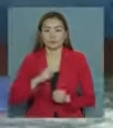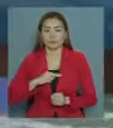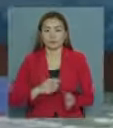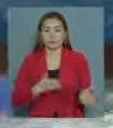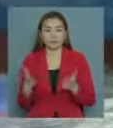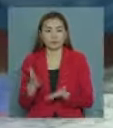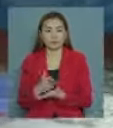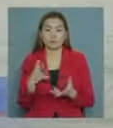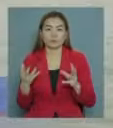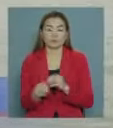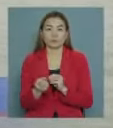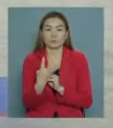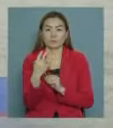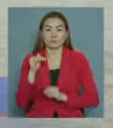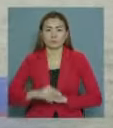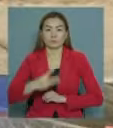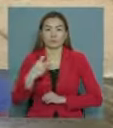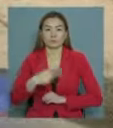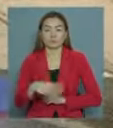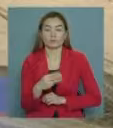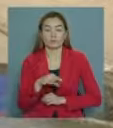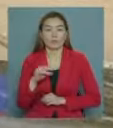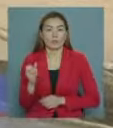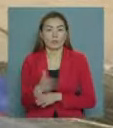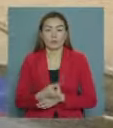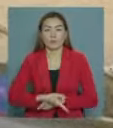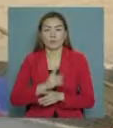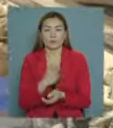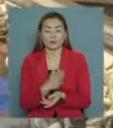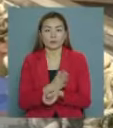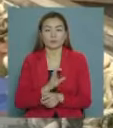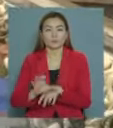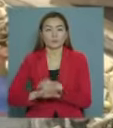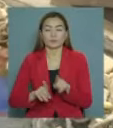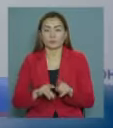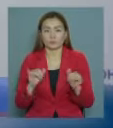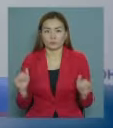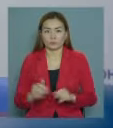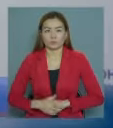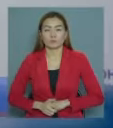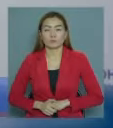тартылды. Жалпы алғанда 14323 тонна балық ауланған. Экспорт көлемі де артты.